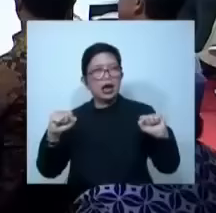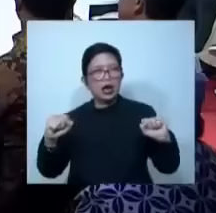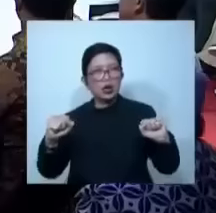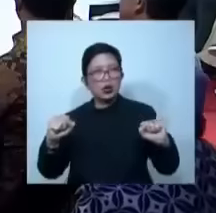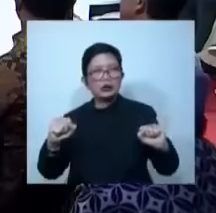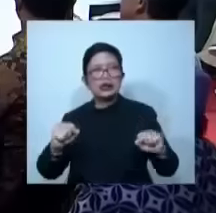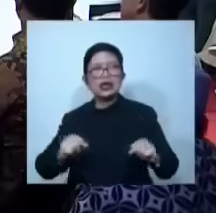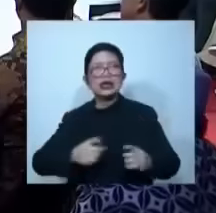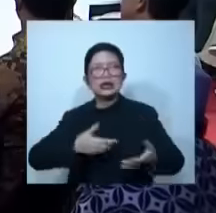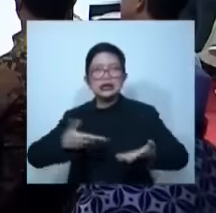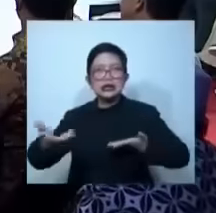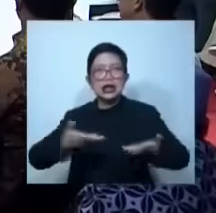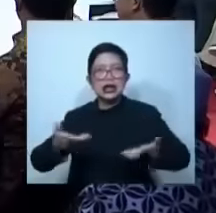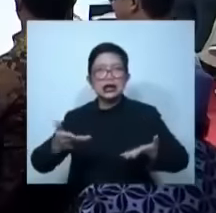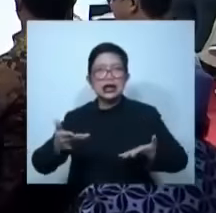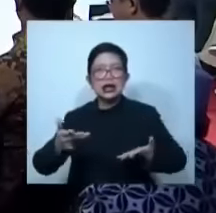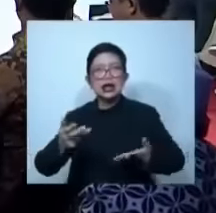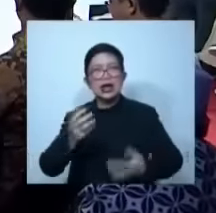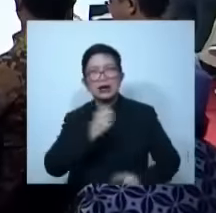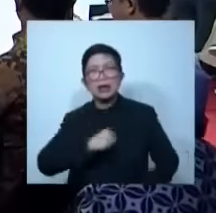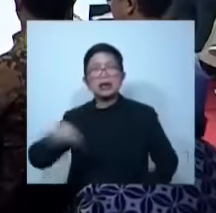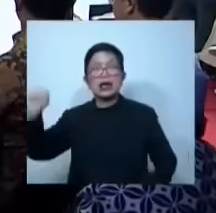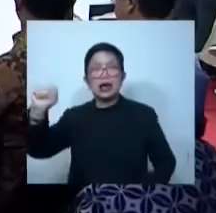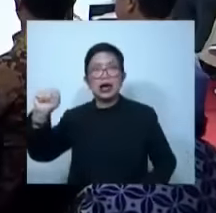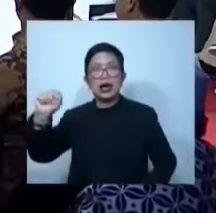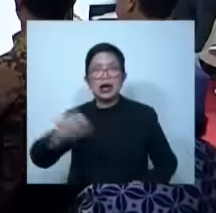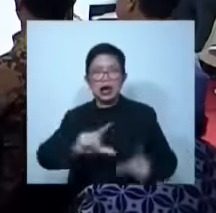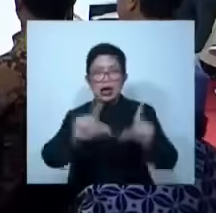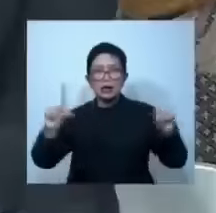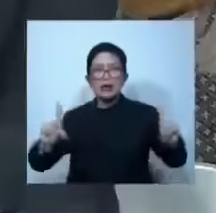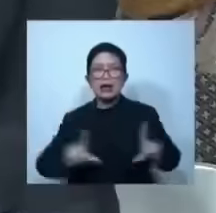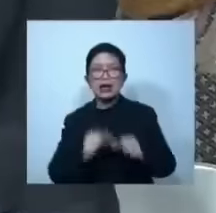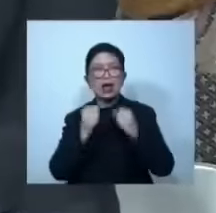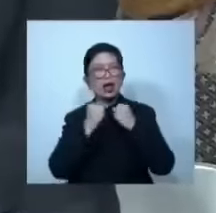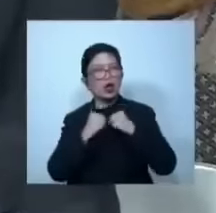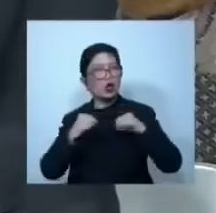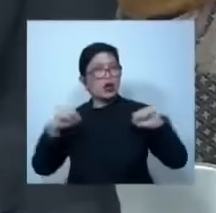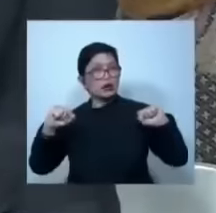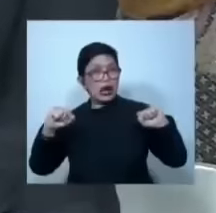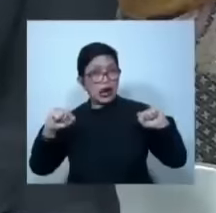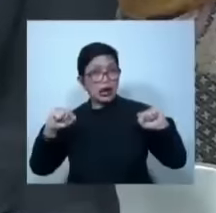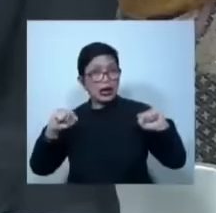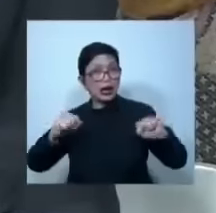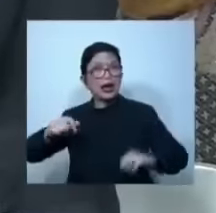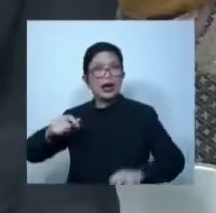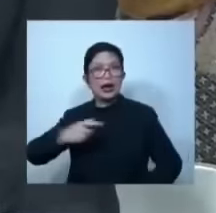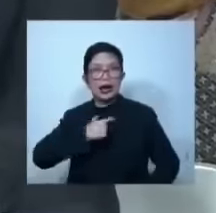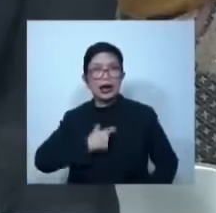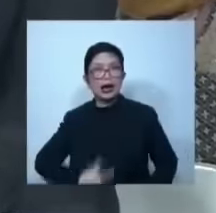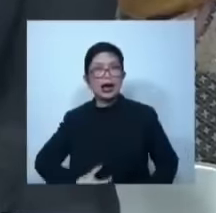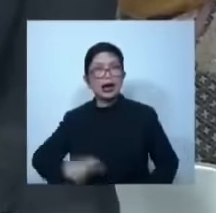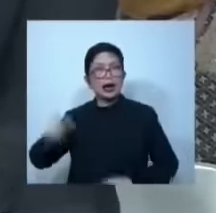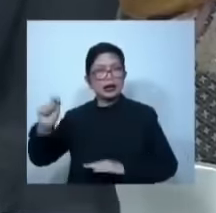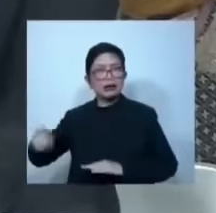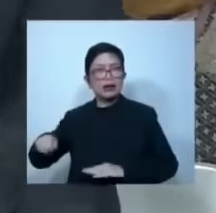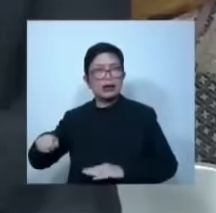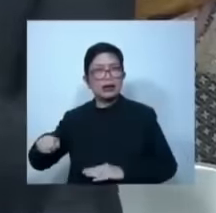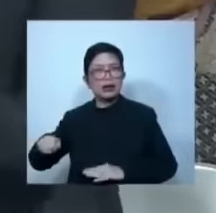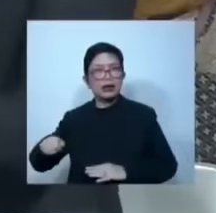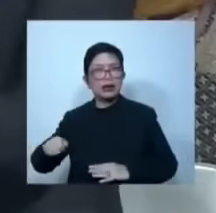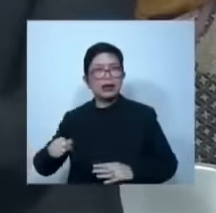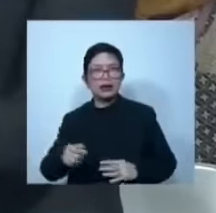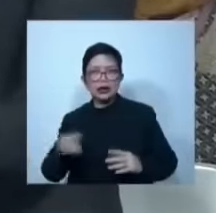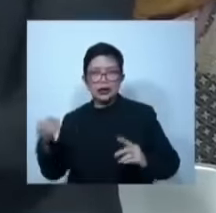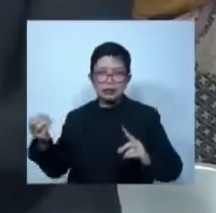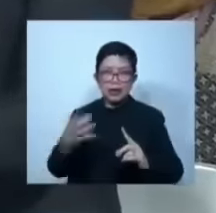merdeka. Sementara lembaga kekuasaan kehakiman saat ini cenderung diintervensi oleh cabang